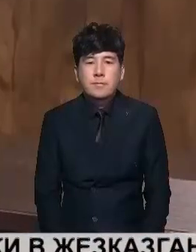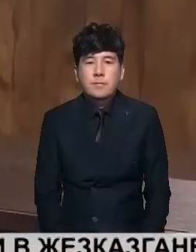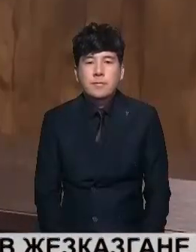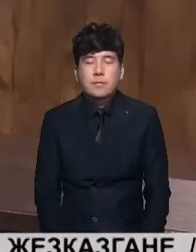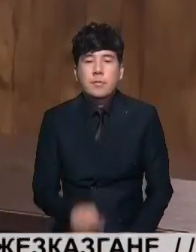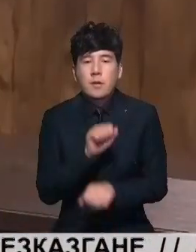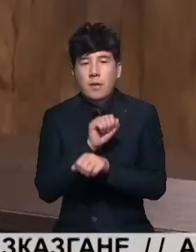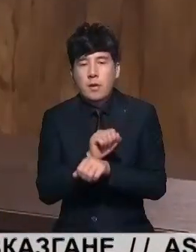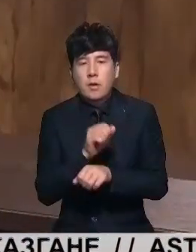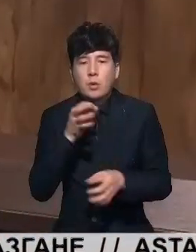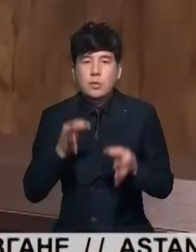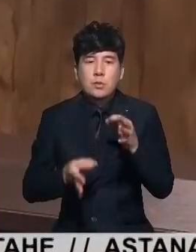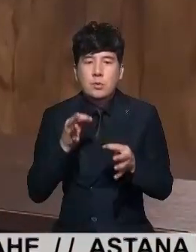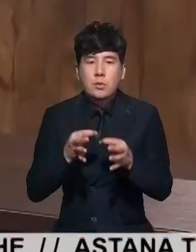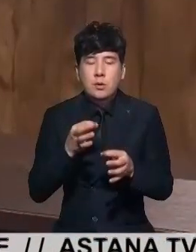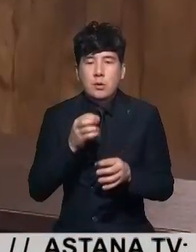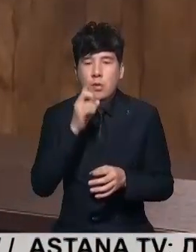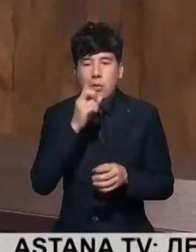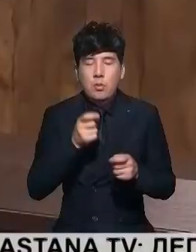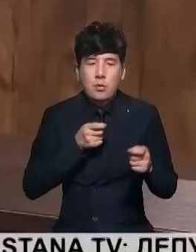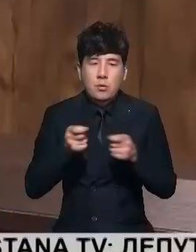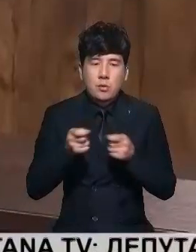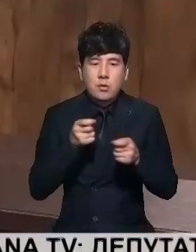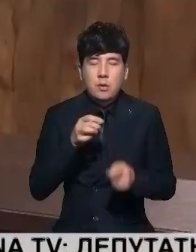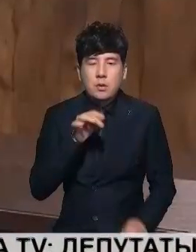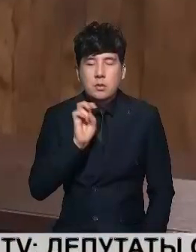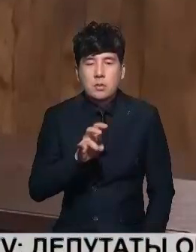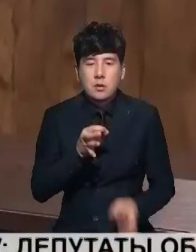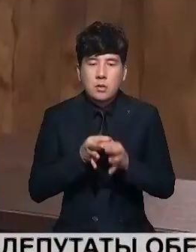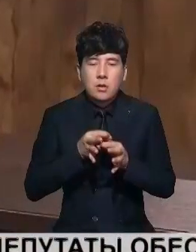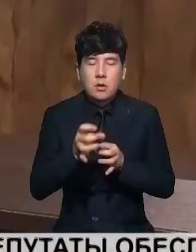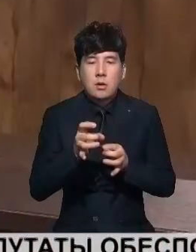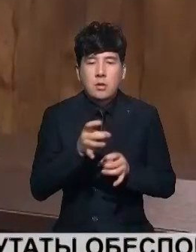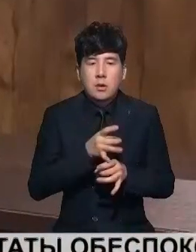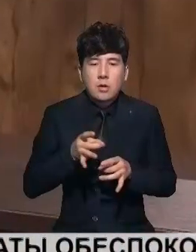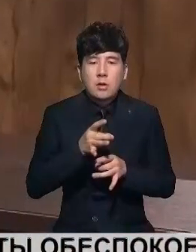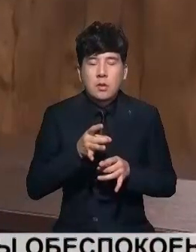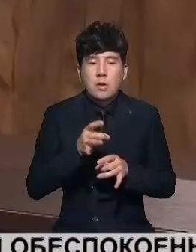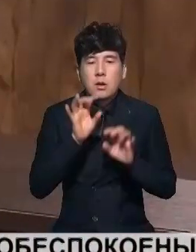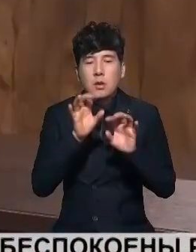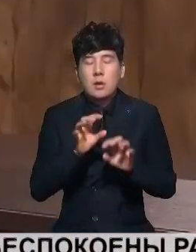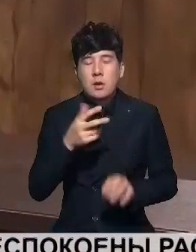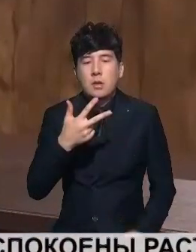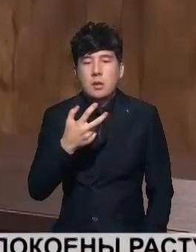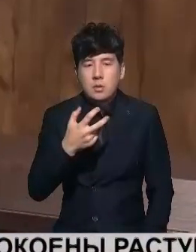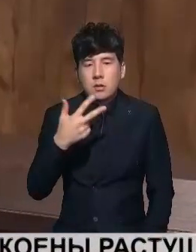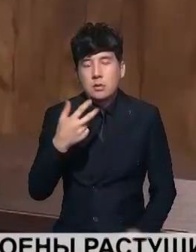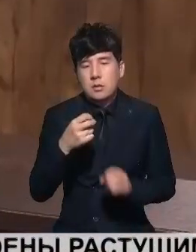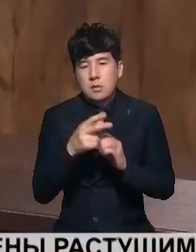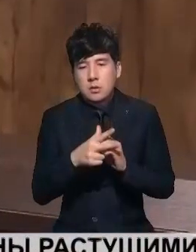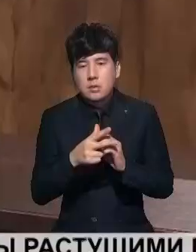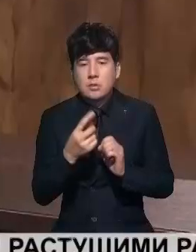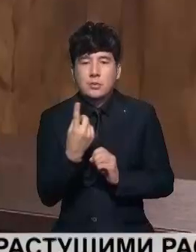Постановлением суда руководитель отдела образования Аулик-Кольского района признан виновным по статье 313 части